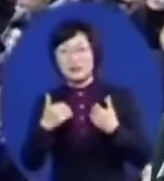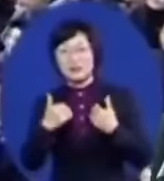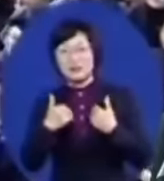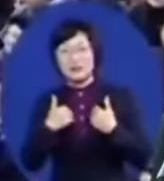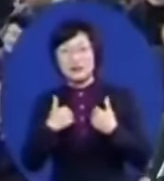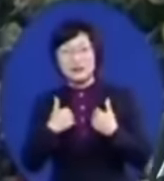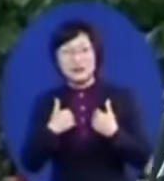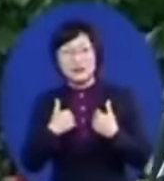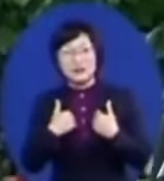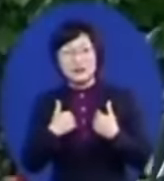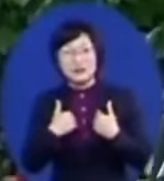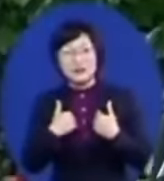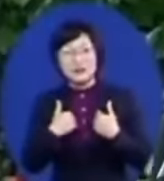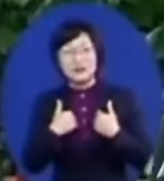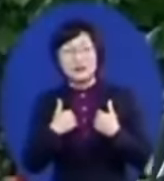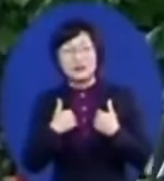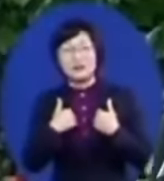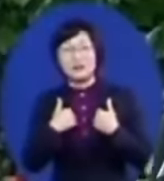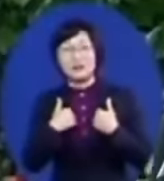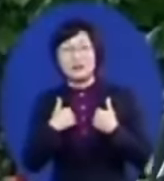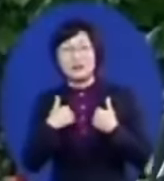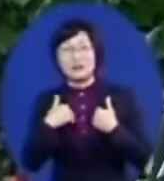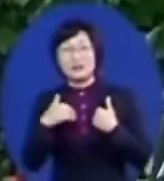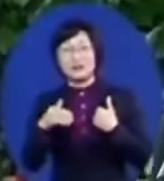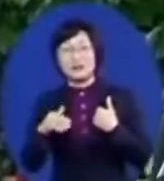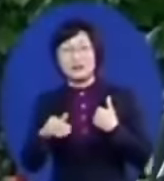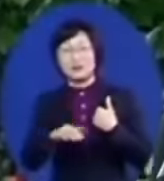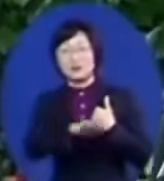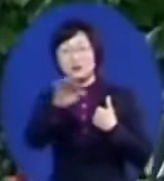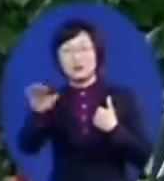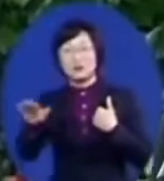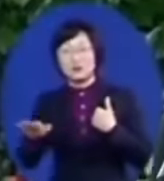저는 오늘 이 시간에 우리를 두 가지